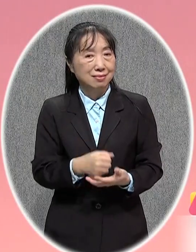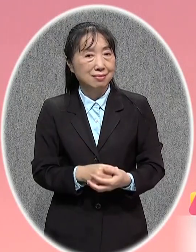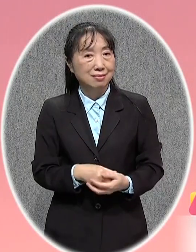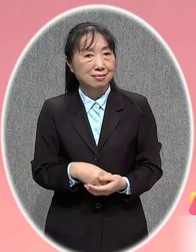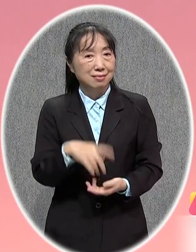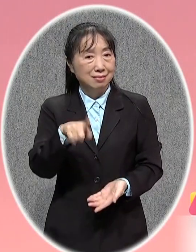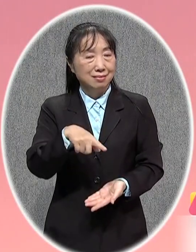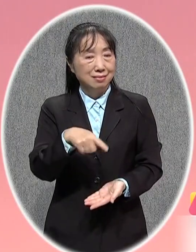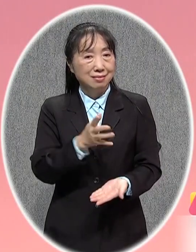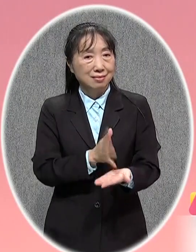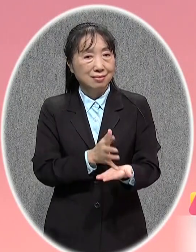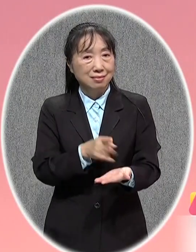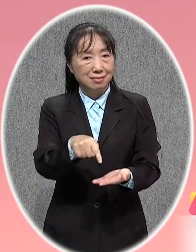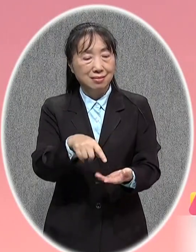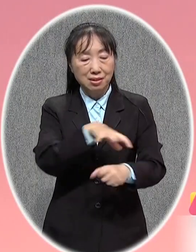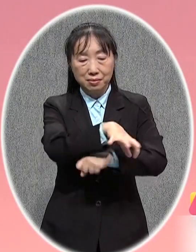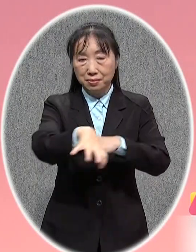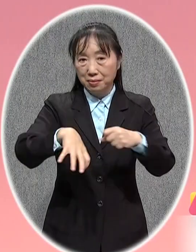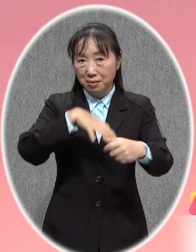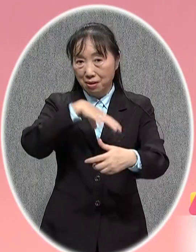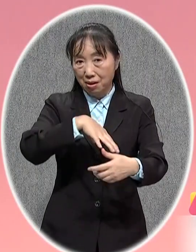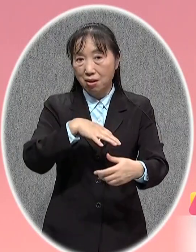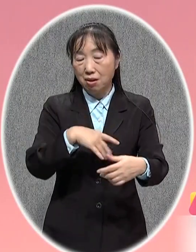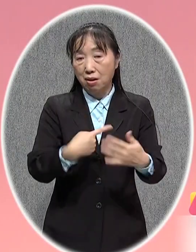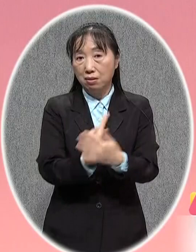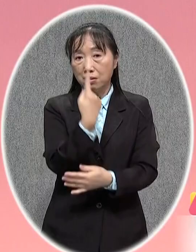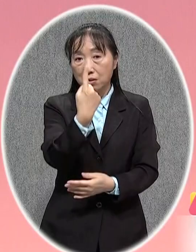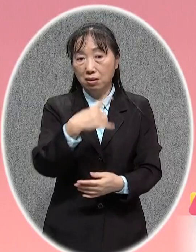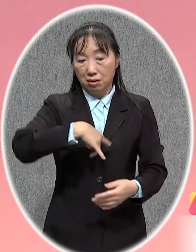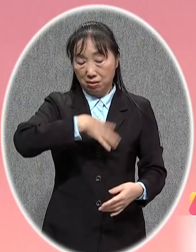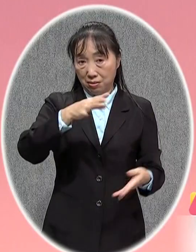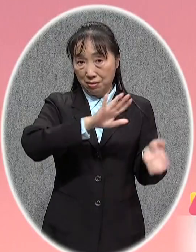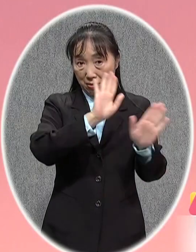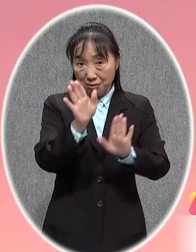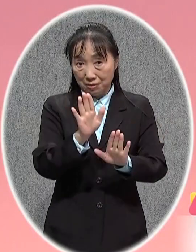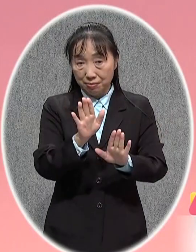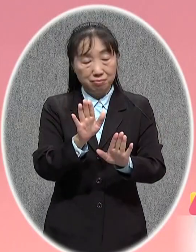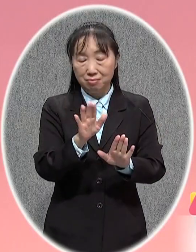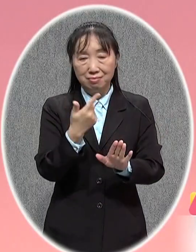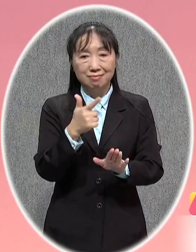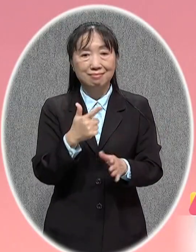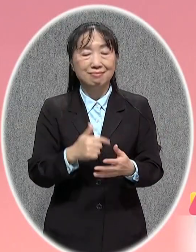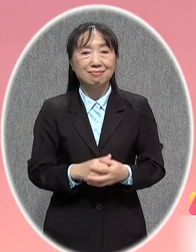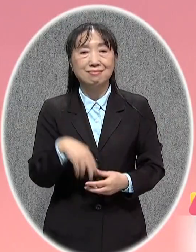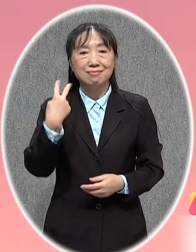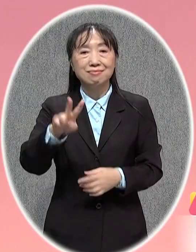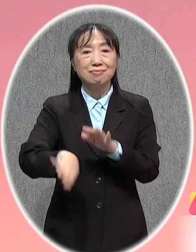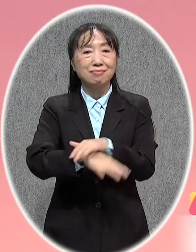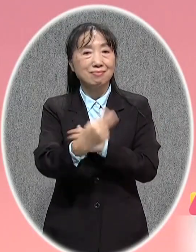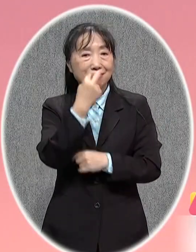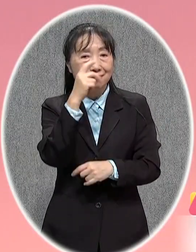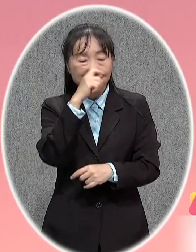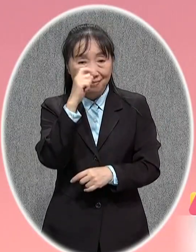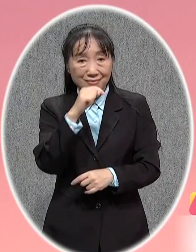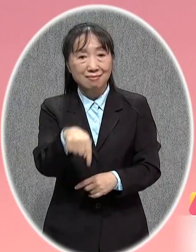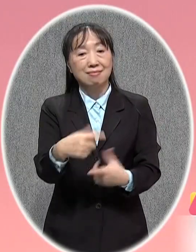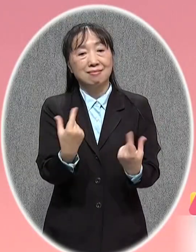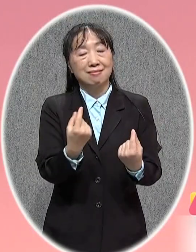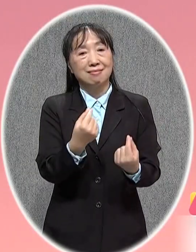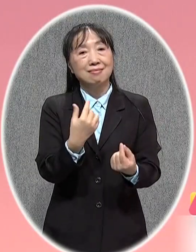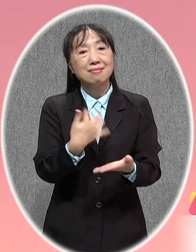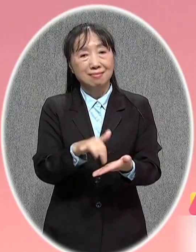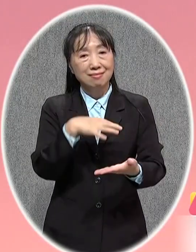刚刚我提到的，那环境议题里面呢，不会只有自然生态的部分。空污是不是环境议题？